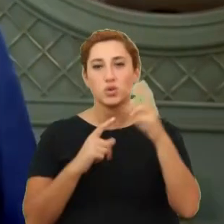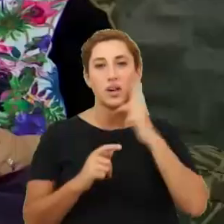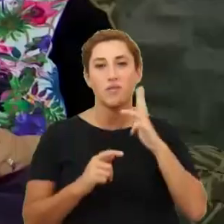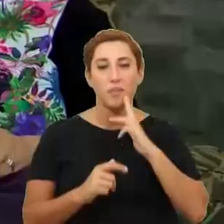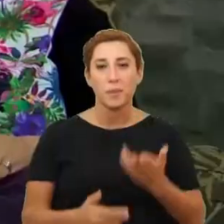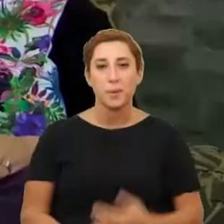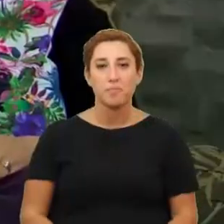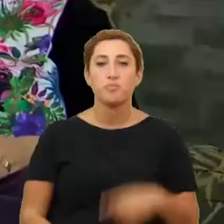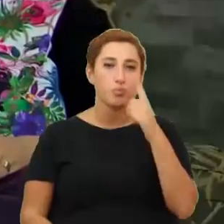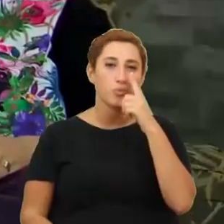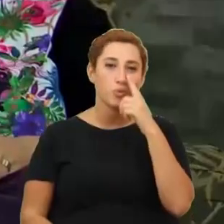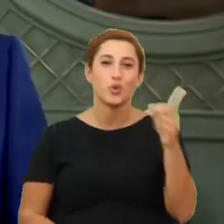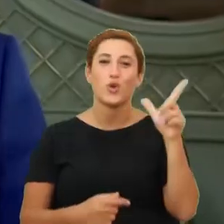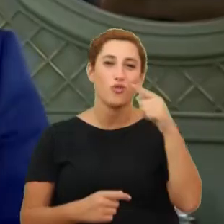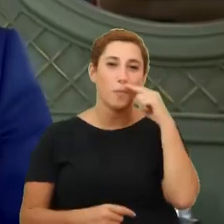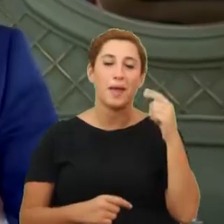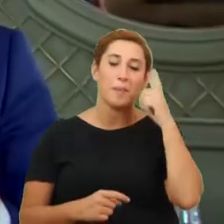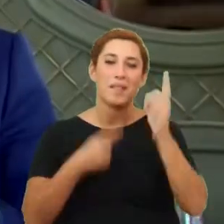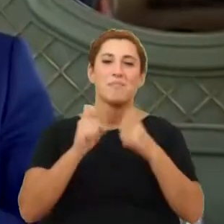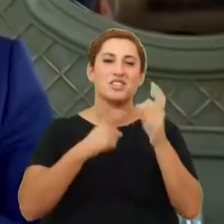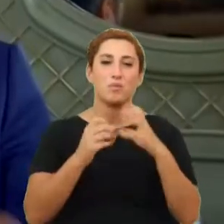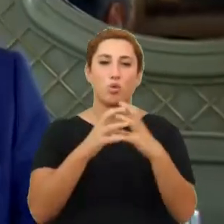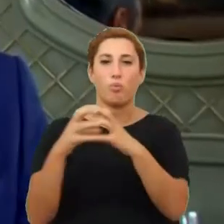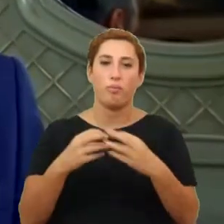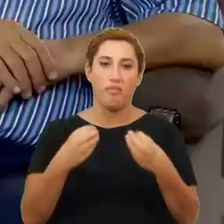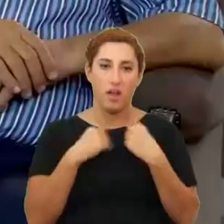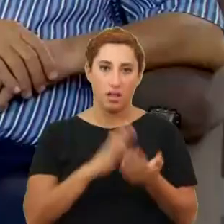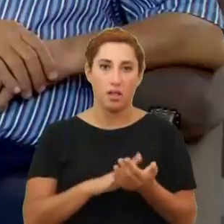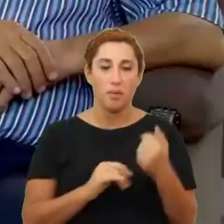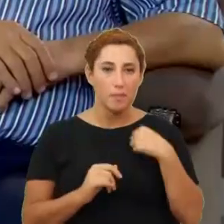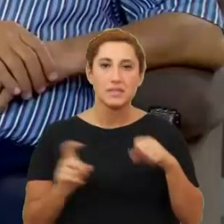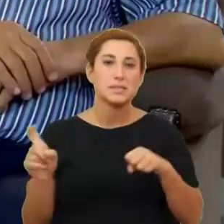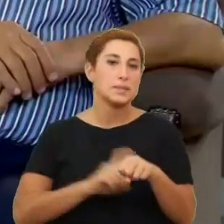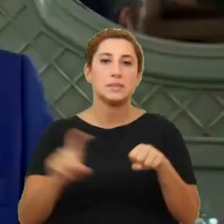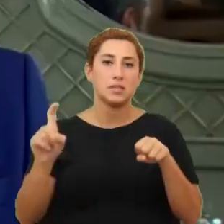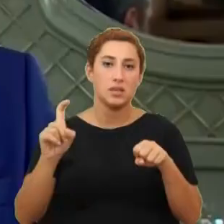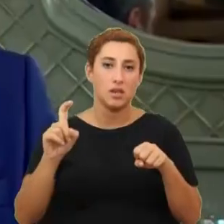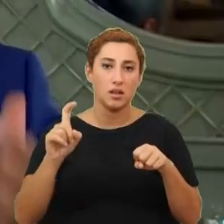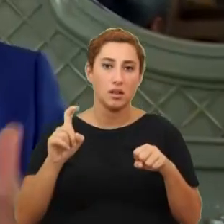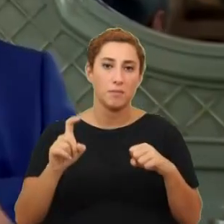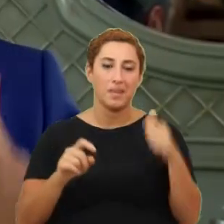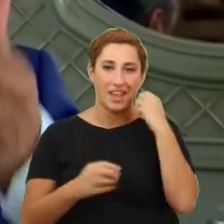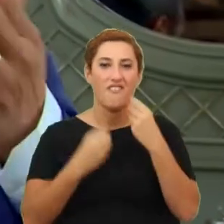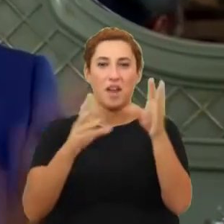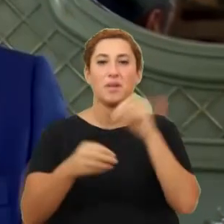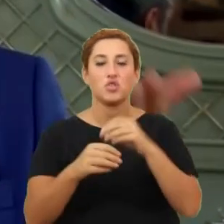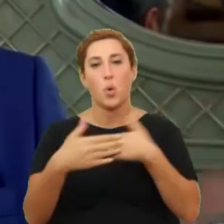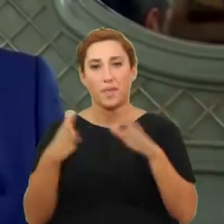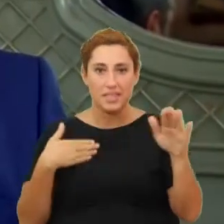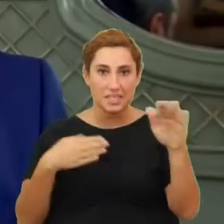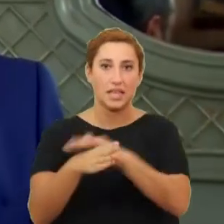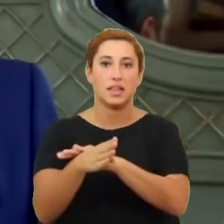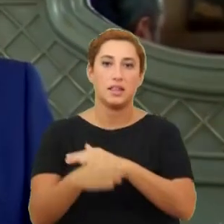Efendi. Müdür Bey, Lütfü Bey bilmece diye bir takım toplar tutuşturdu elime. Ben de sinirlenip geri vermek için odasına